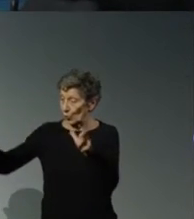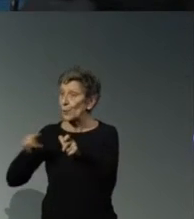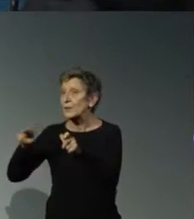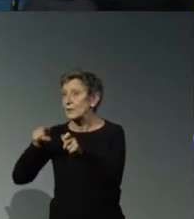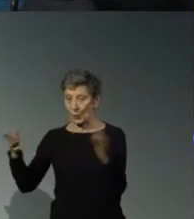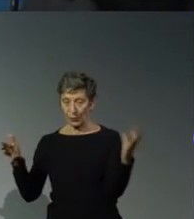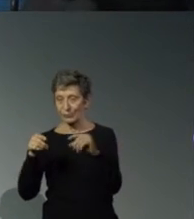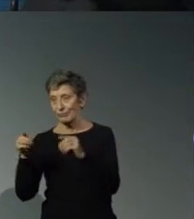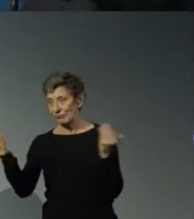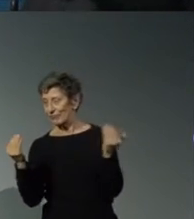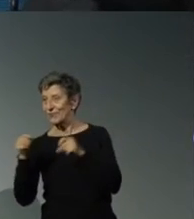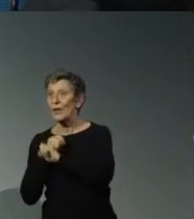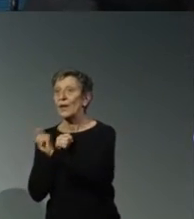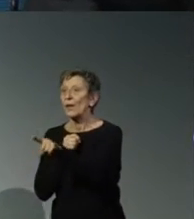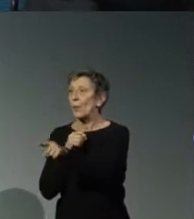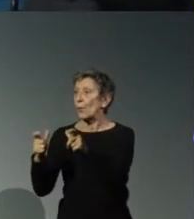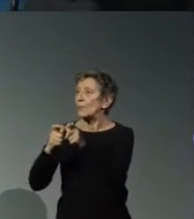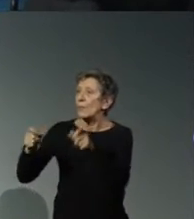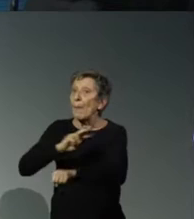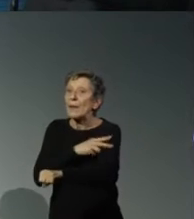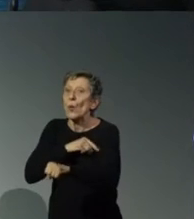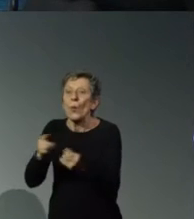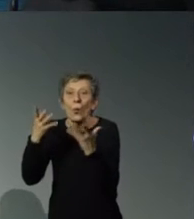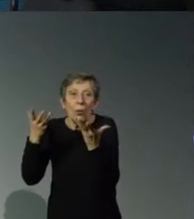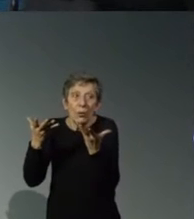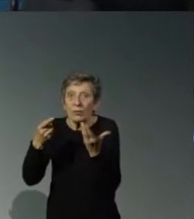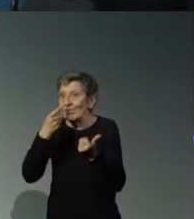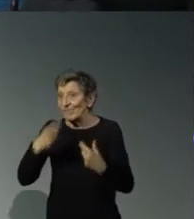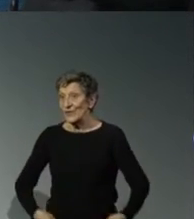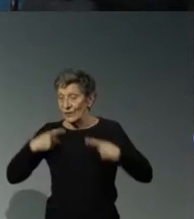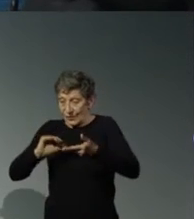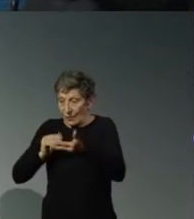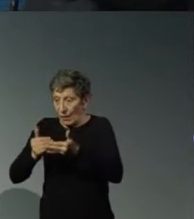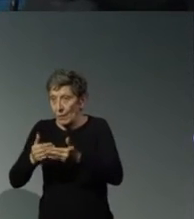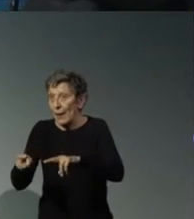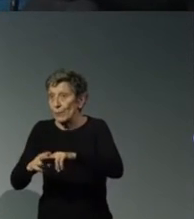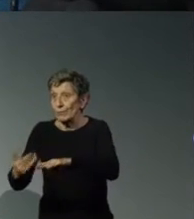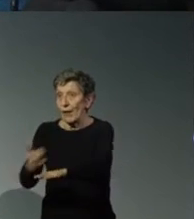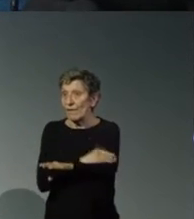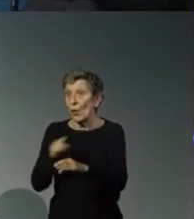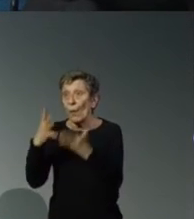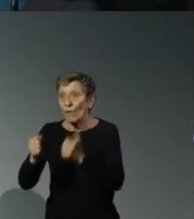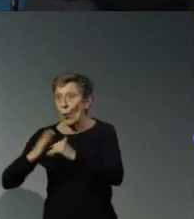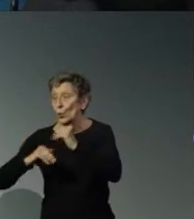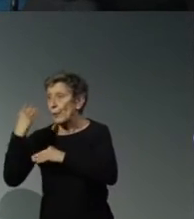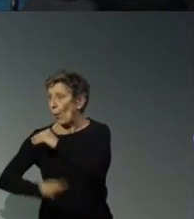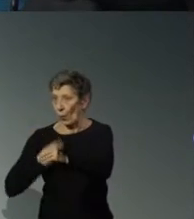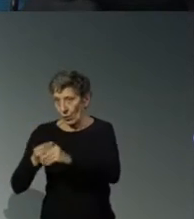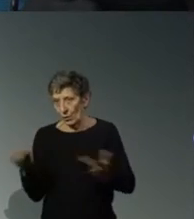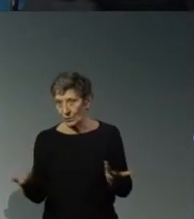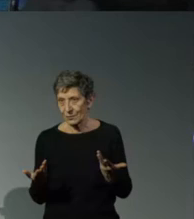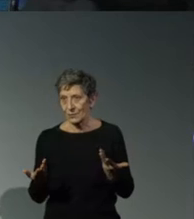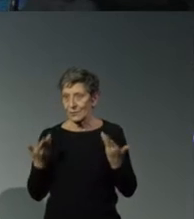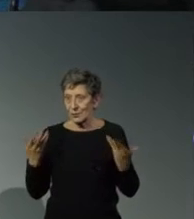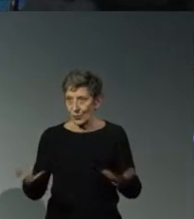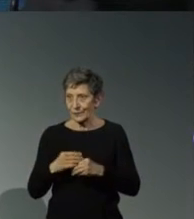rien, qu'il est persuadé qu'il lui reste assez peu de temps à vivre, mais il veut, avant de quitter ce monde, construire un monde, justement. Et le monde qu'il veut construire,